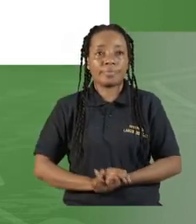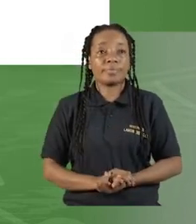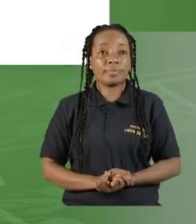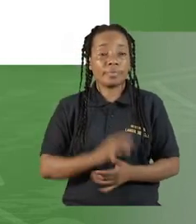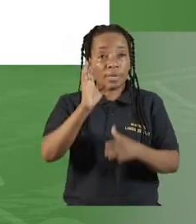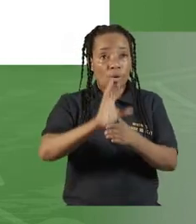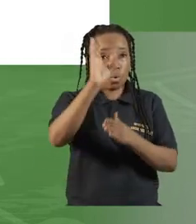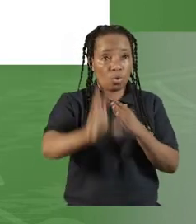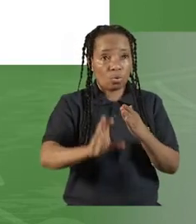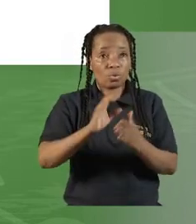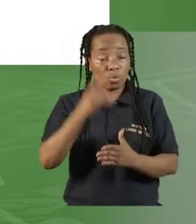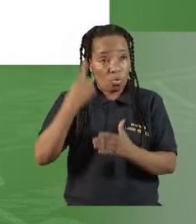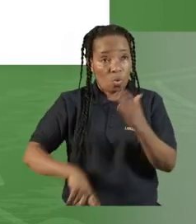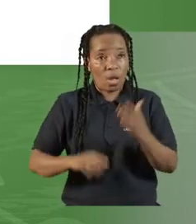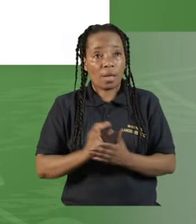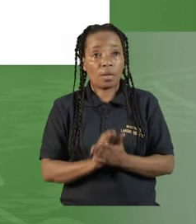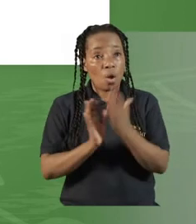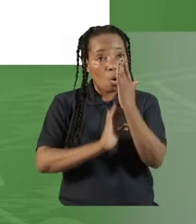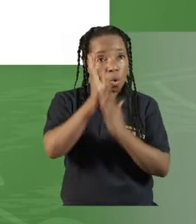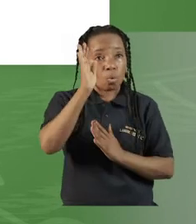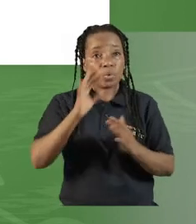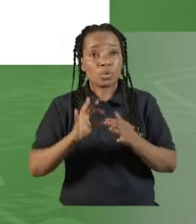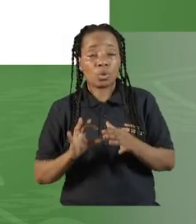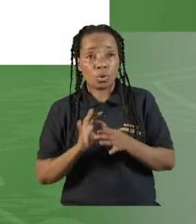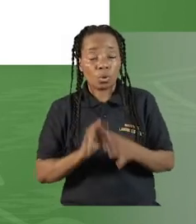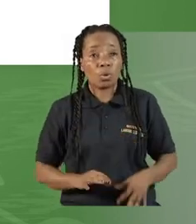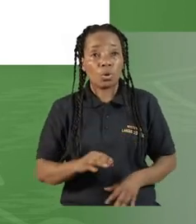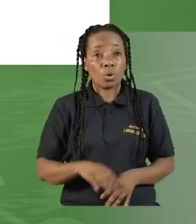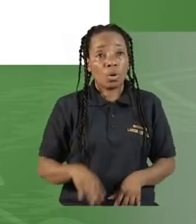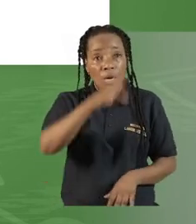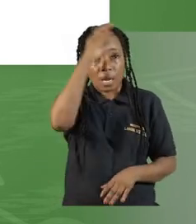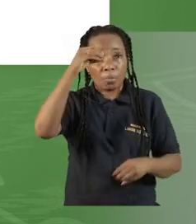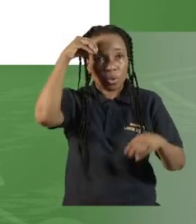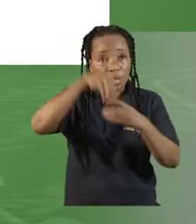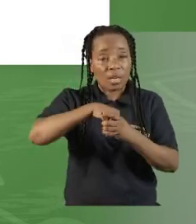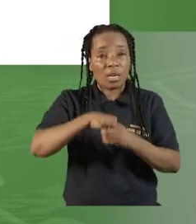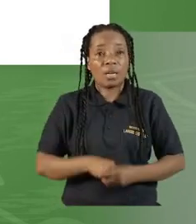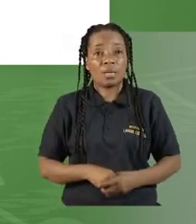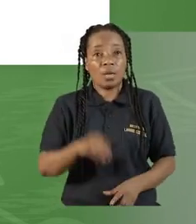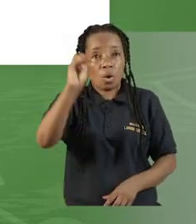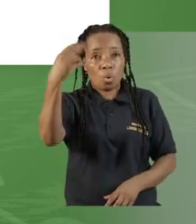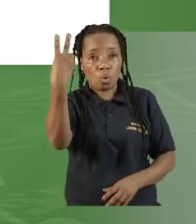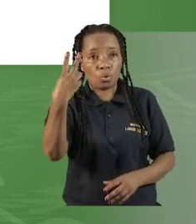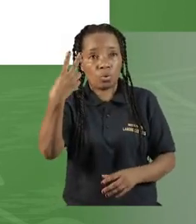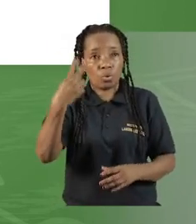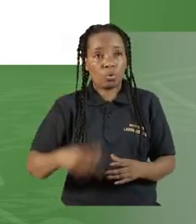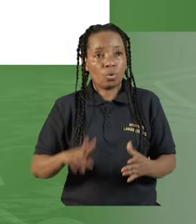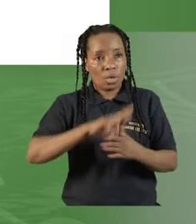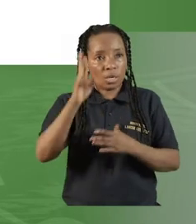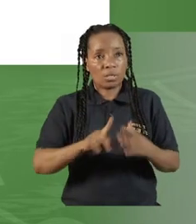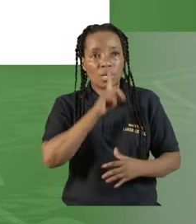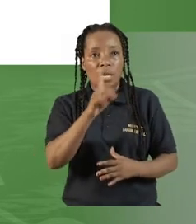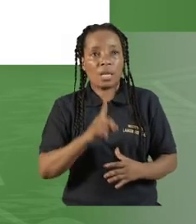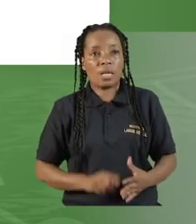En conclusion, la combustion du carbone dans le dioxygène produit du dioxyde de